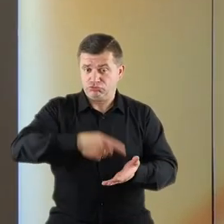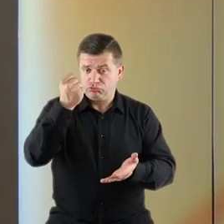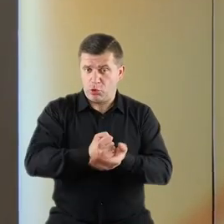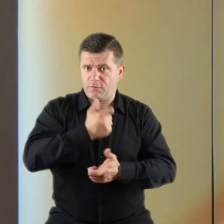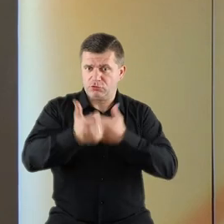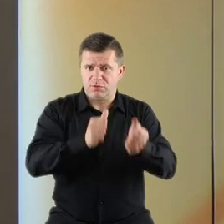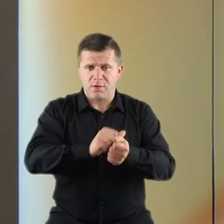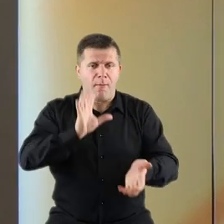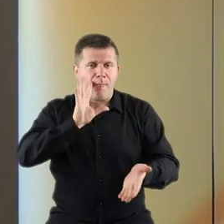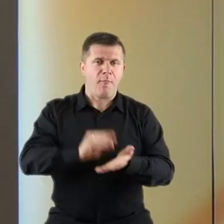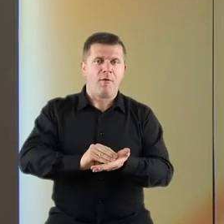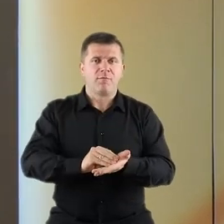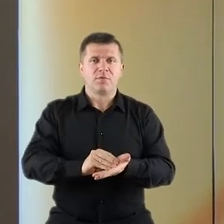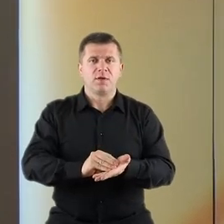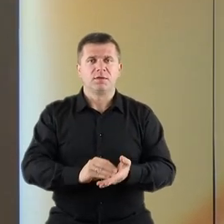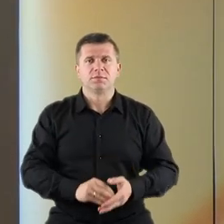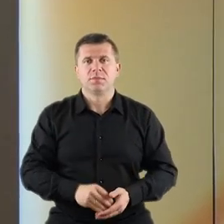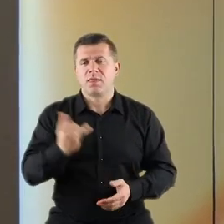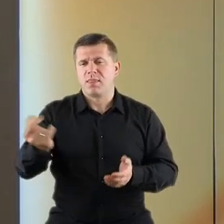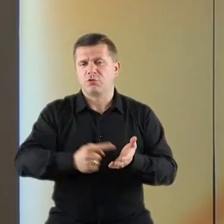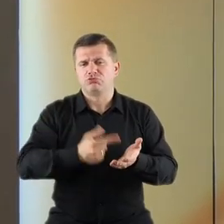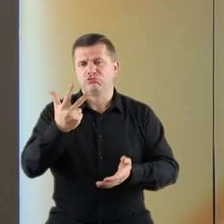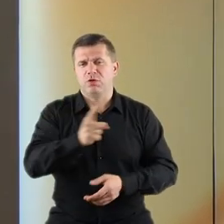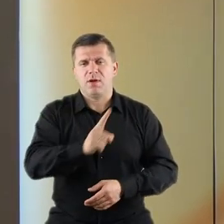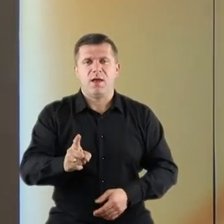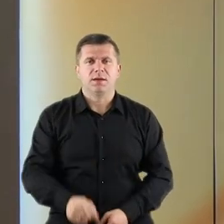są powtarzane bo najczęściej trzykrotnie